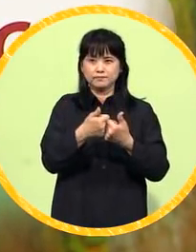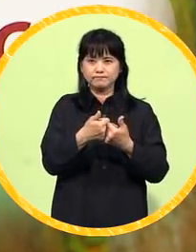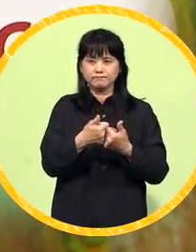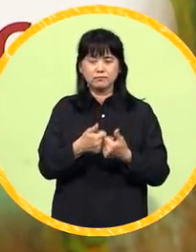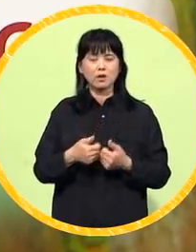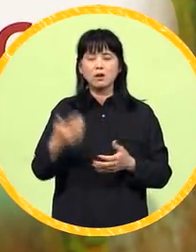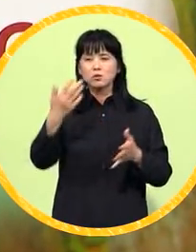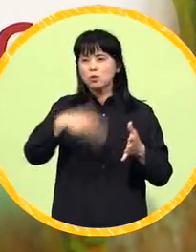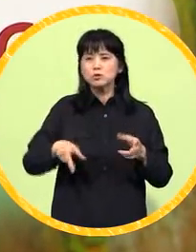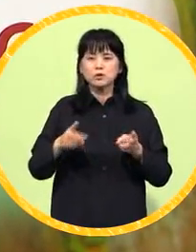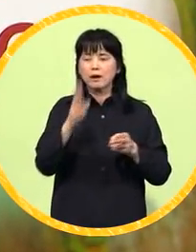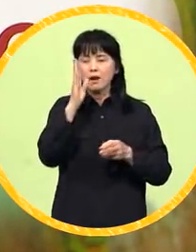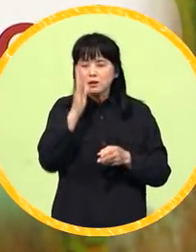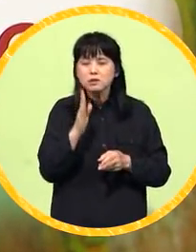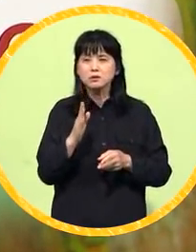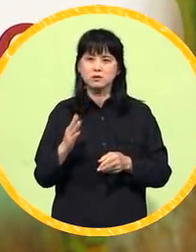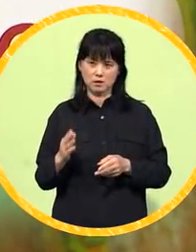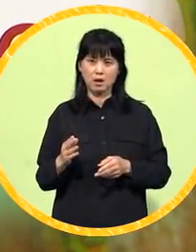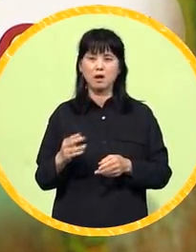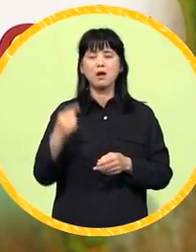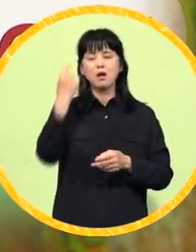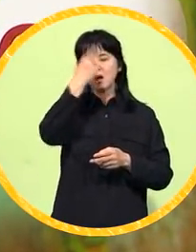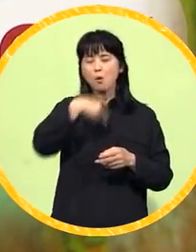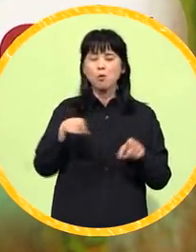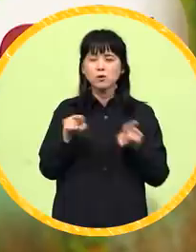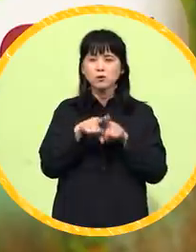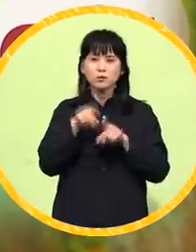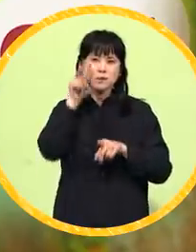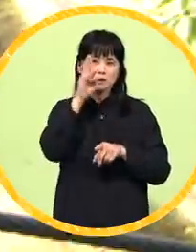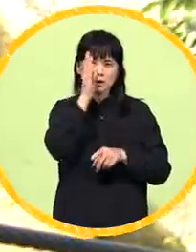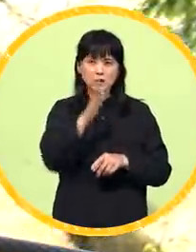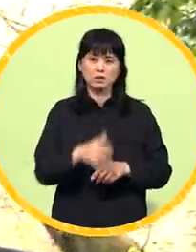で熊井ちゃんの顔とともにお楽しみください